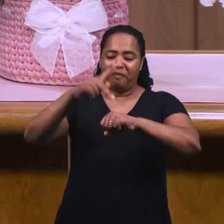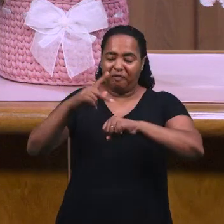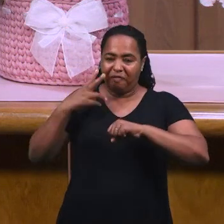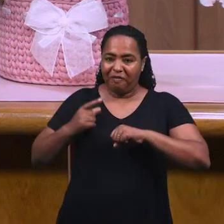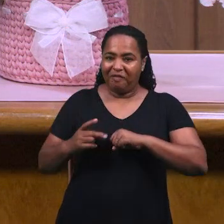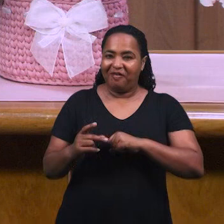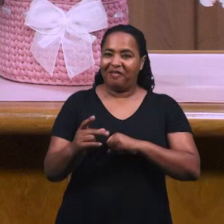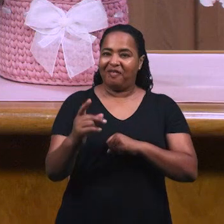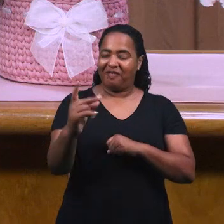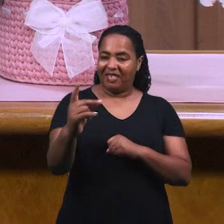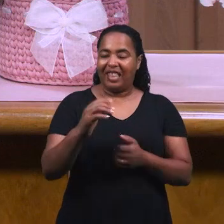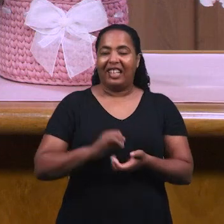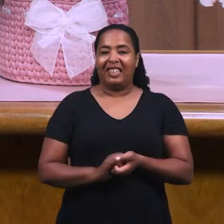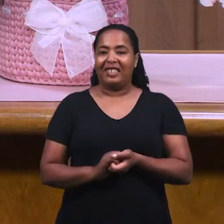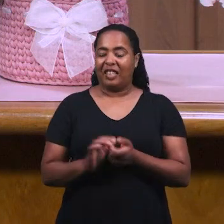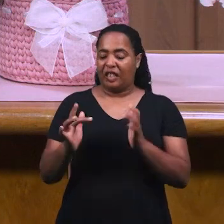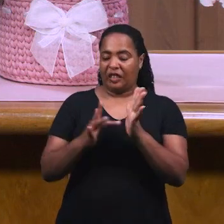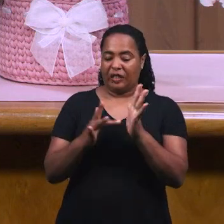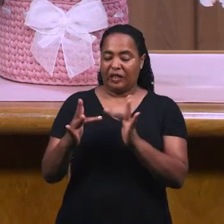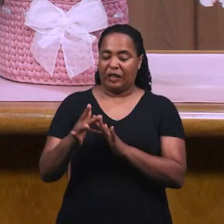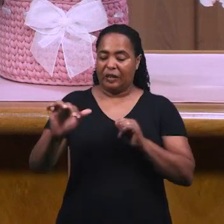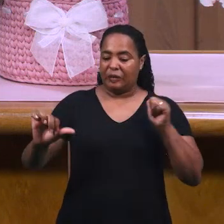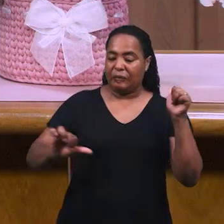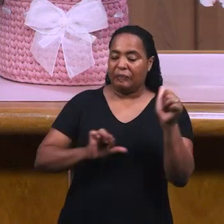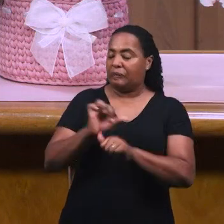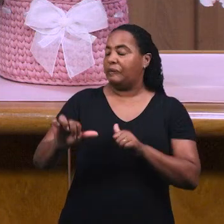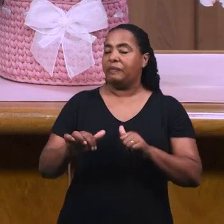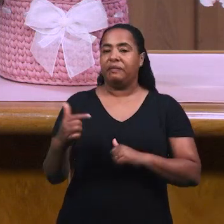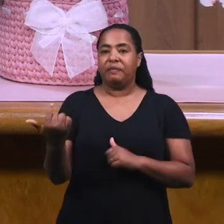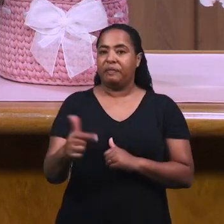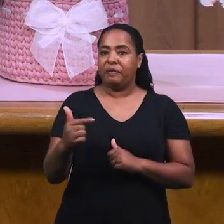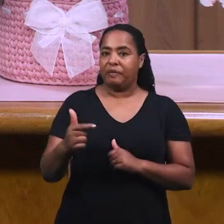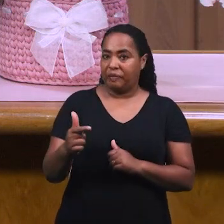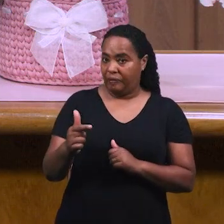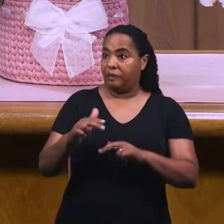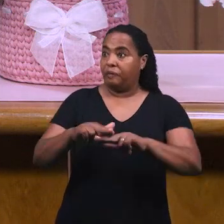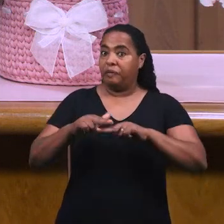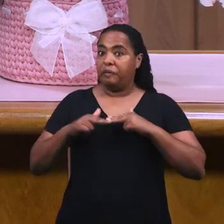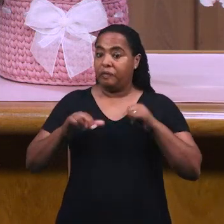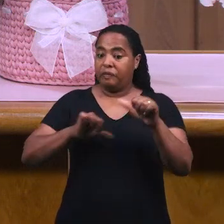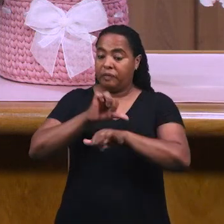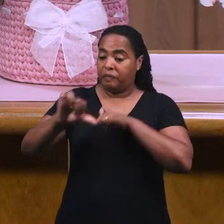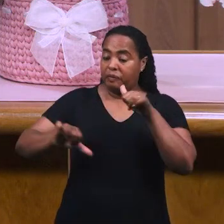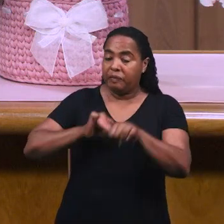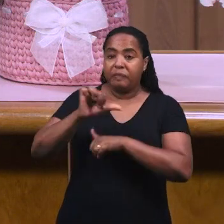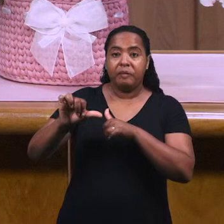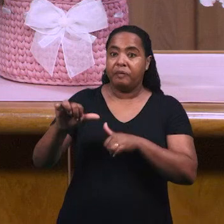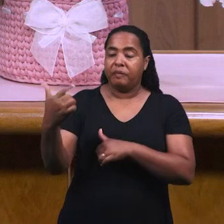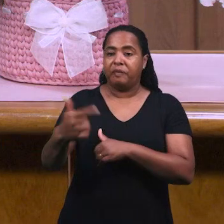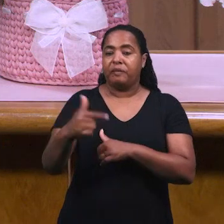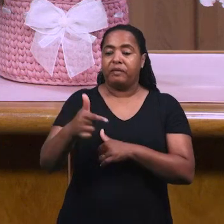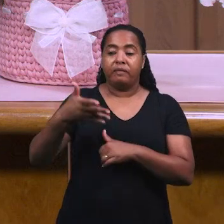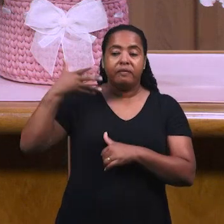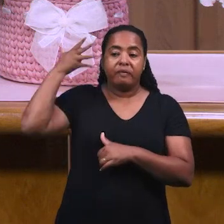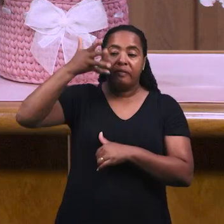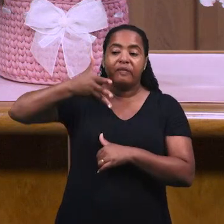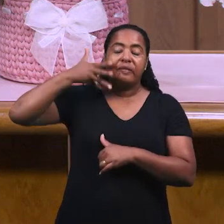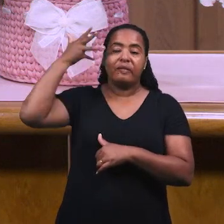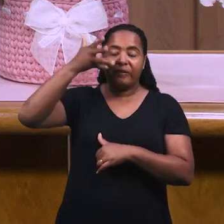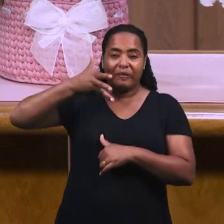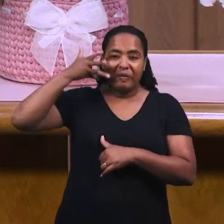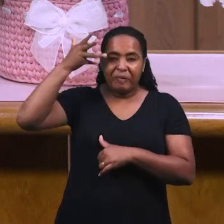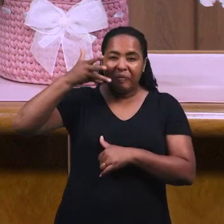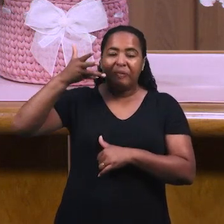roche éternelle. Ce Jésus qui ne change pas. Et parce qu'il ne change pas son